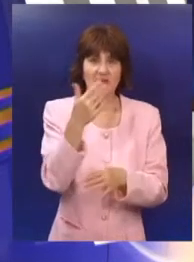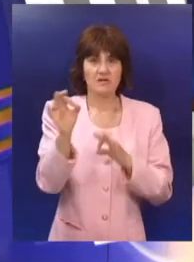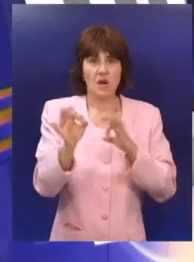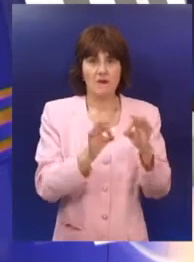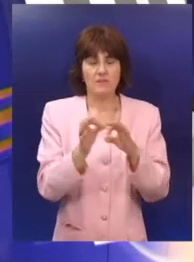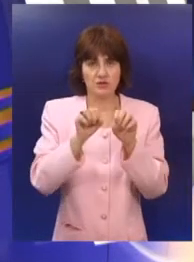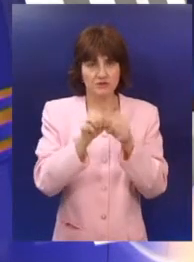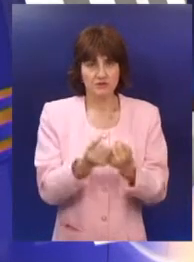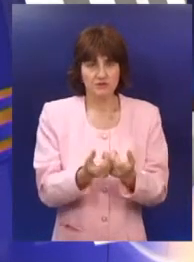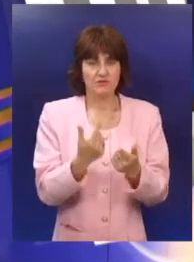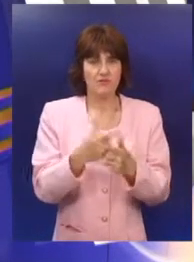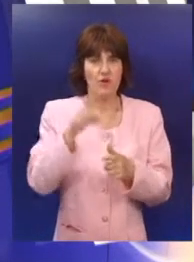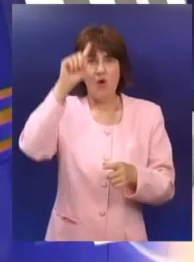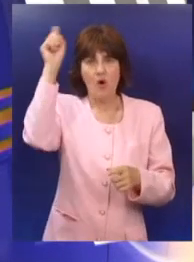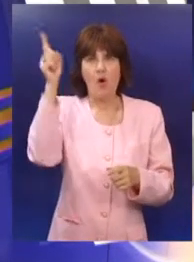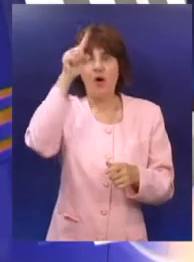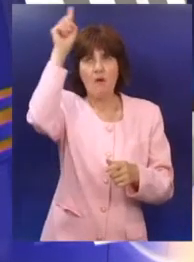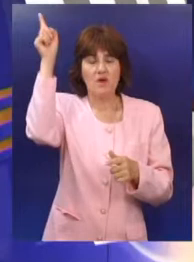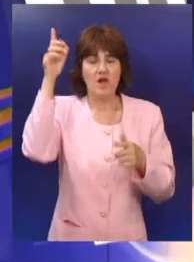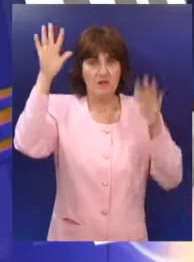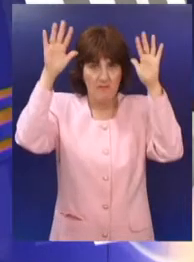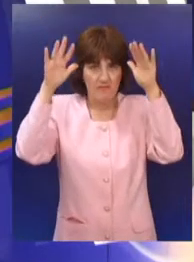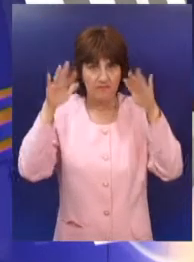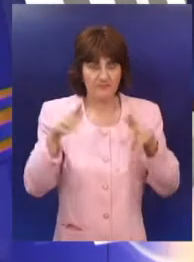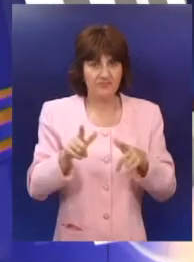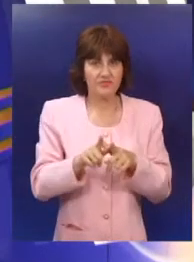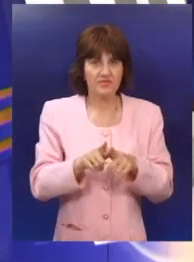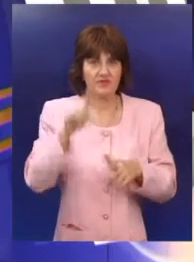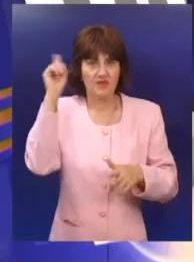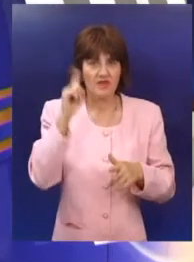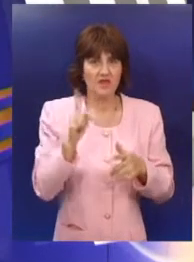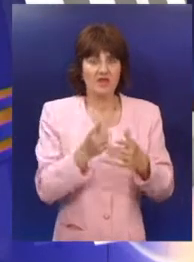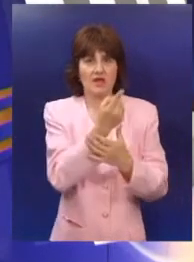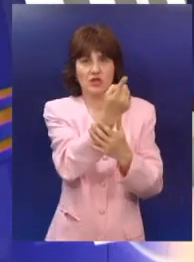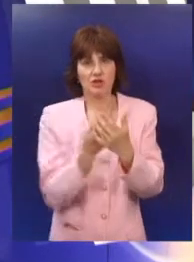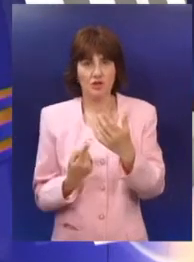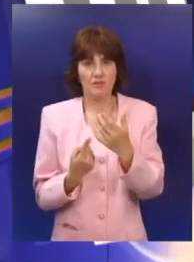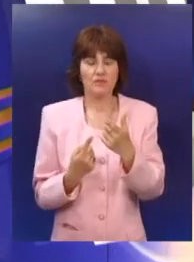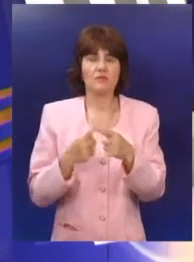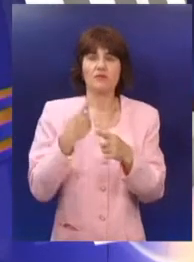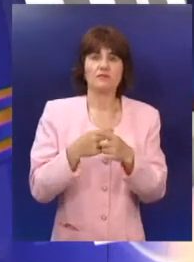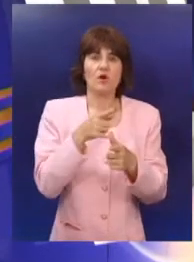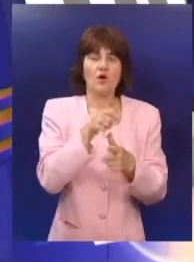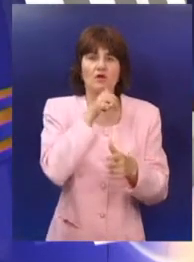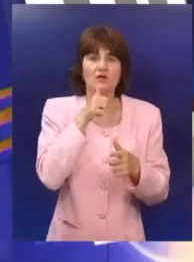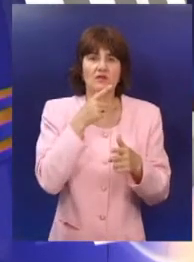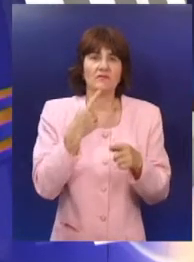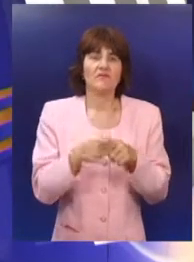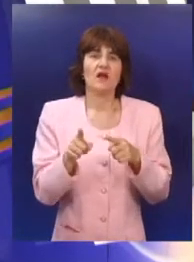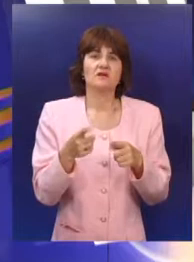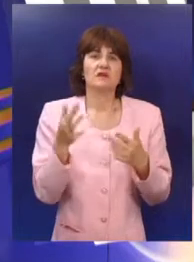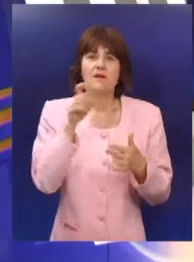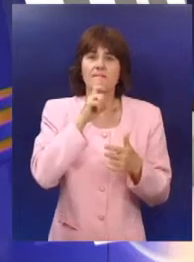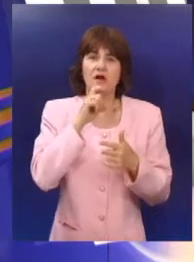50%. Gradonosni oblak zahvatio je široko područje, a dejstvovala je i protivgradna zaštita, doduše ograničeno pošto je